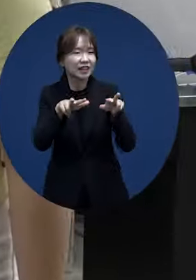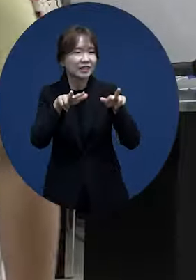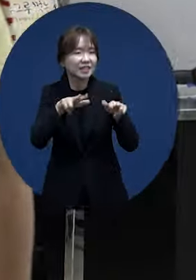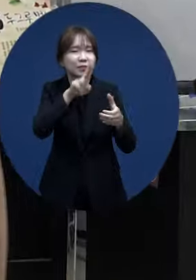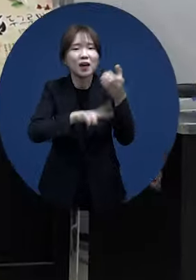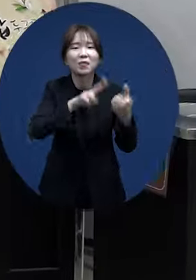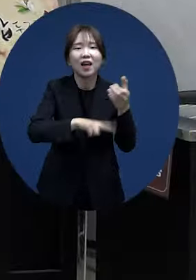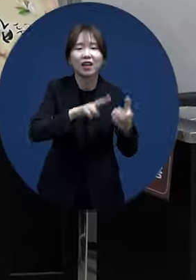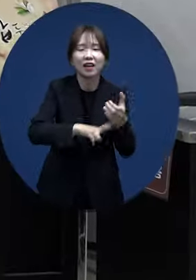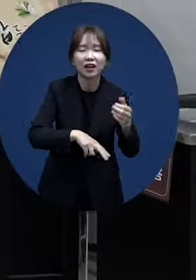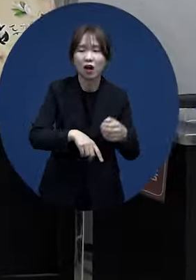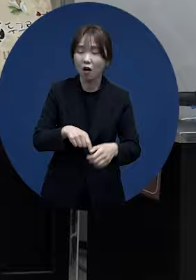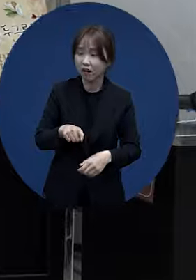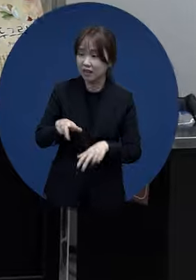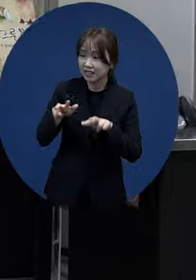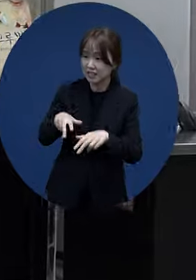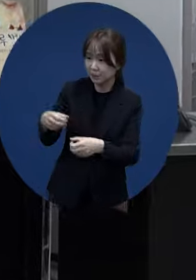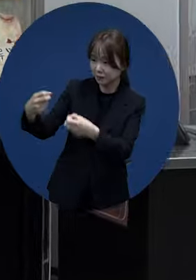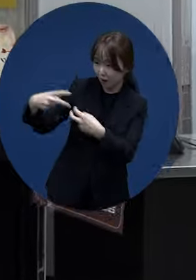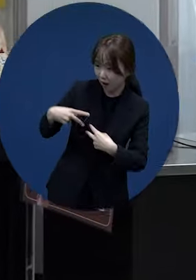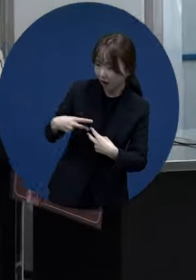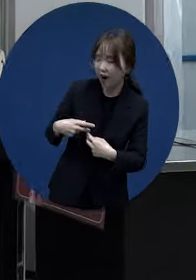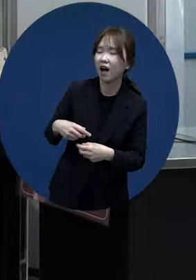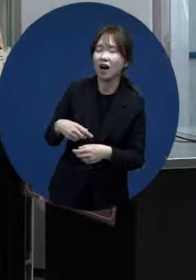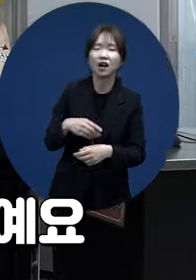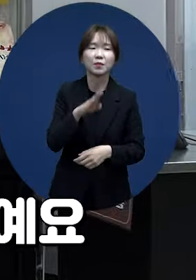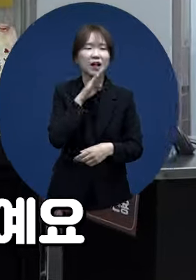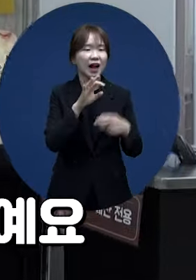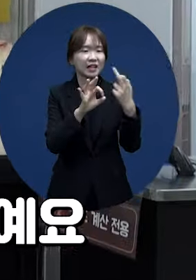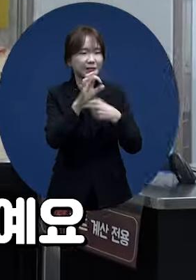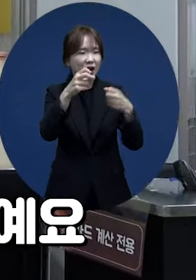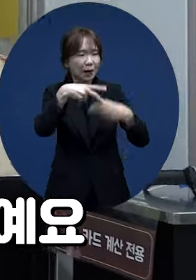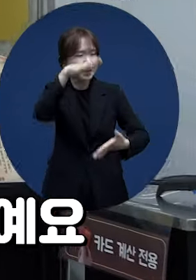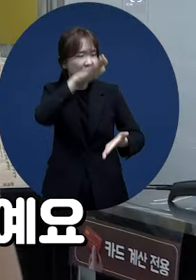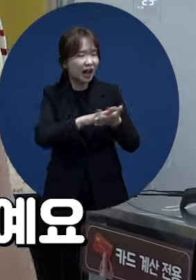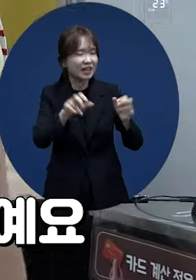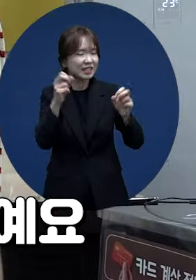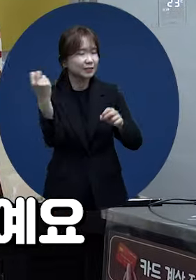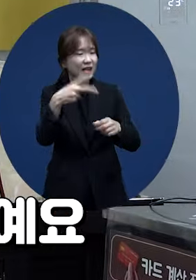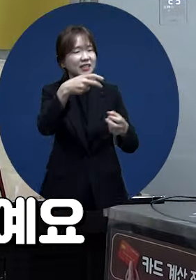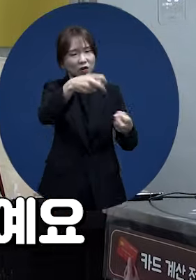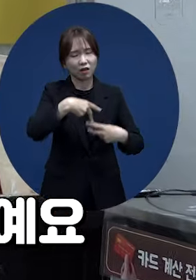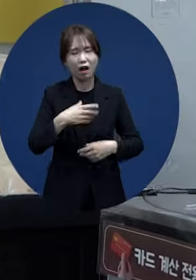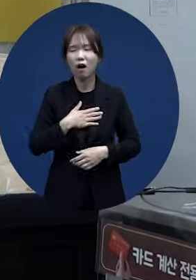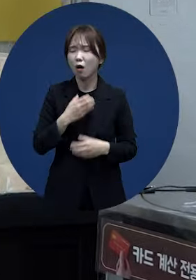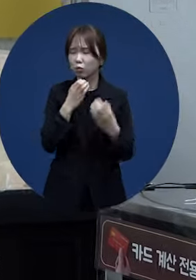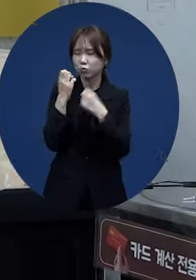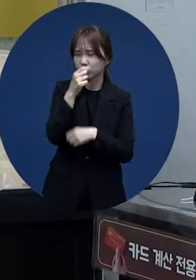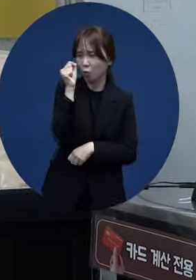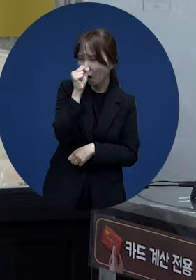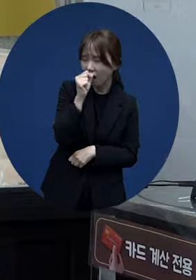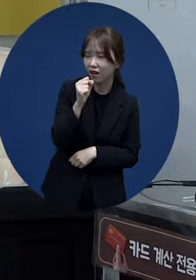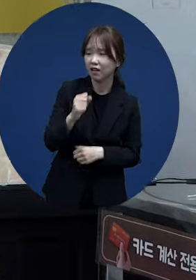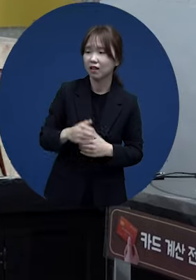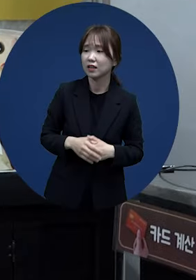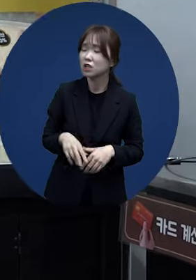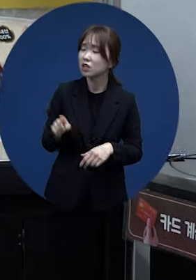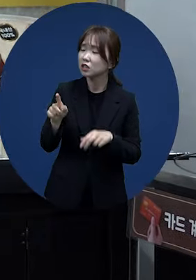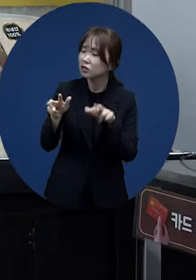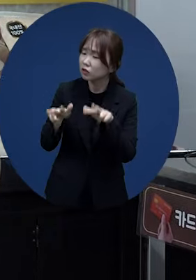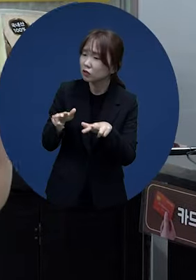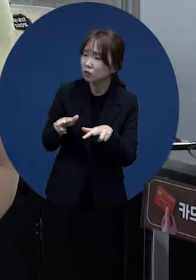수박이 막 들어와서요. 아, 이게 방금 막 들어온 거예요? 예, 아침에 들어온 거 다 팔리고 이제 다시 들어온 거예요. 아, 저도 수박 너무